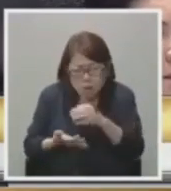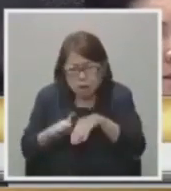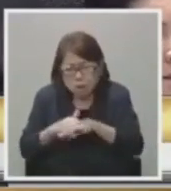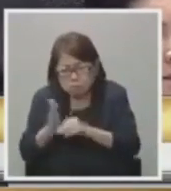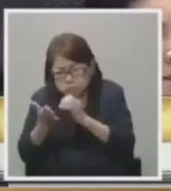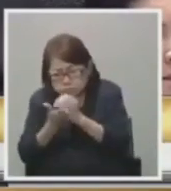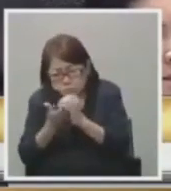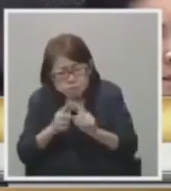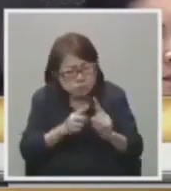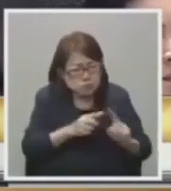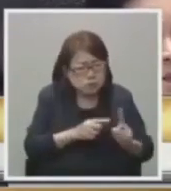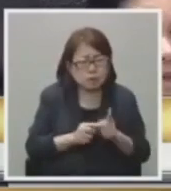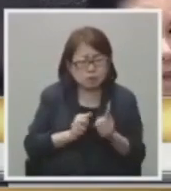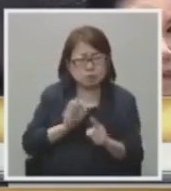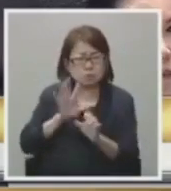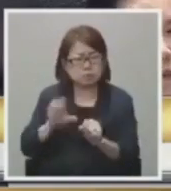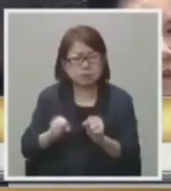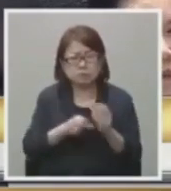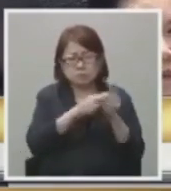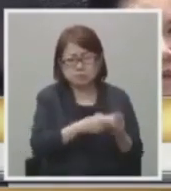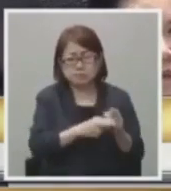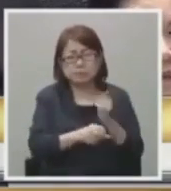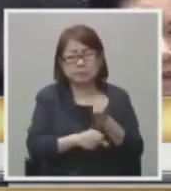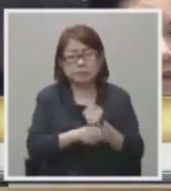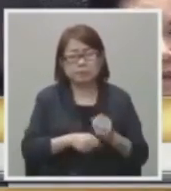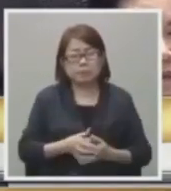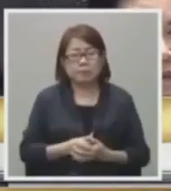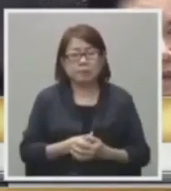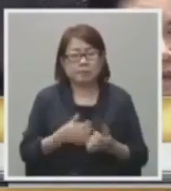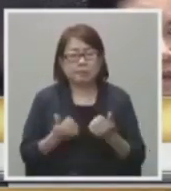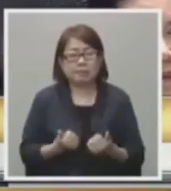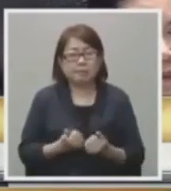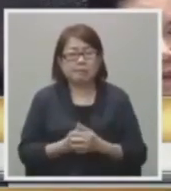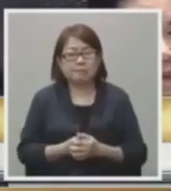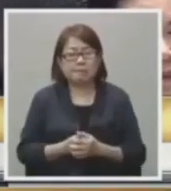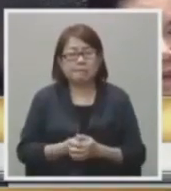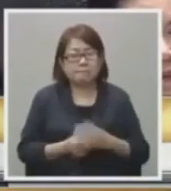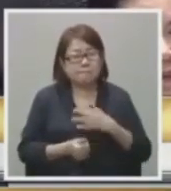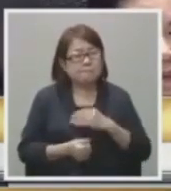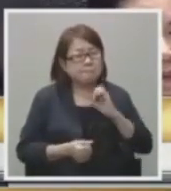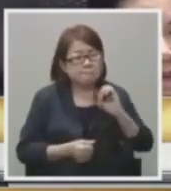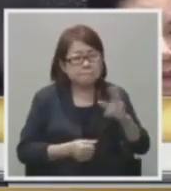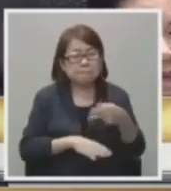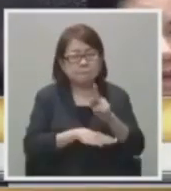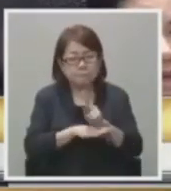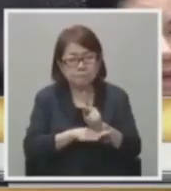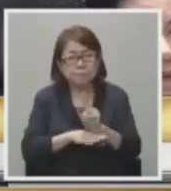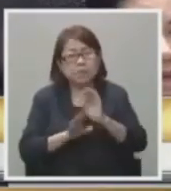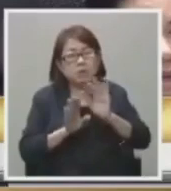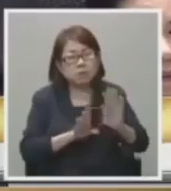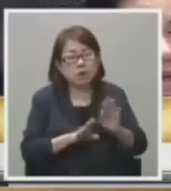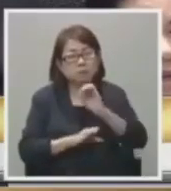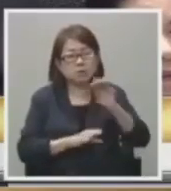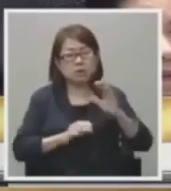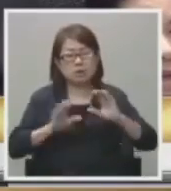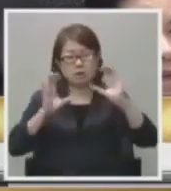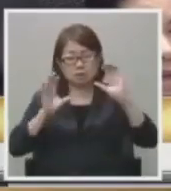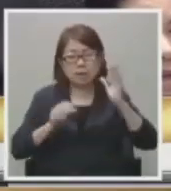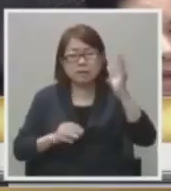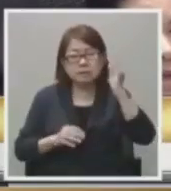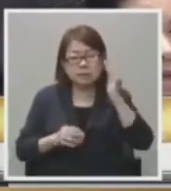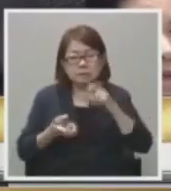เป็นเรื่องของท่านไม่ใช่เรื่องของผมนะครับเพราะนั้นวันนี้ก็มาบอกท่านประธานฝากไปยังรัฐบาลว่าปัญหายา